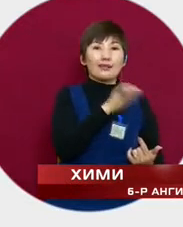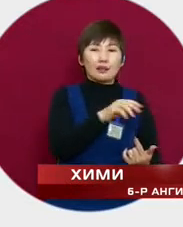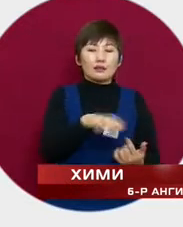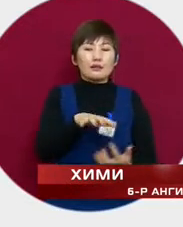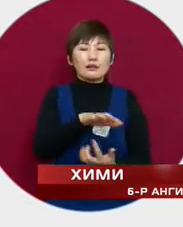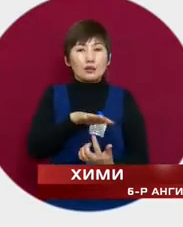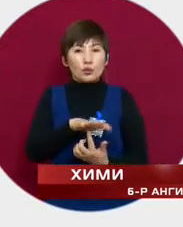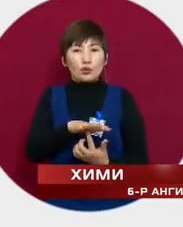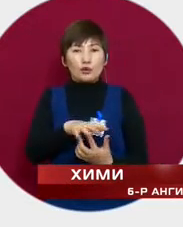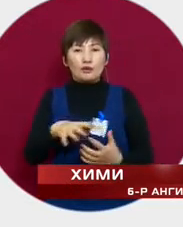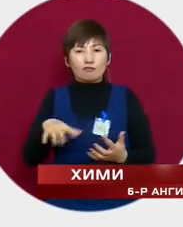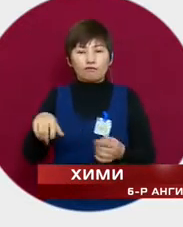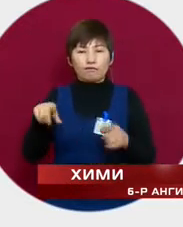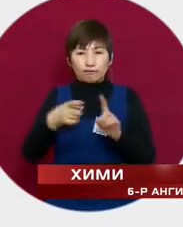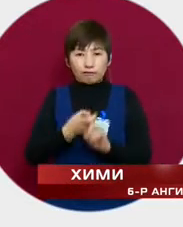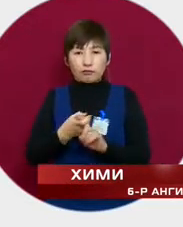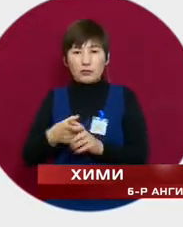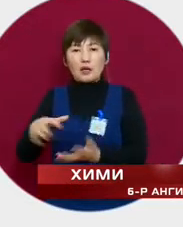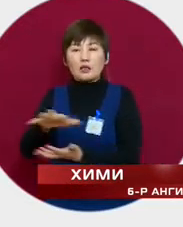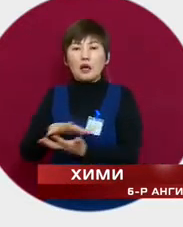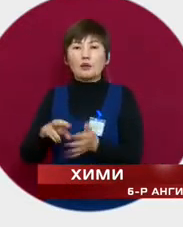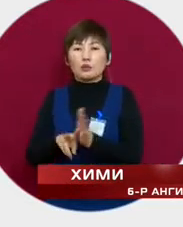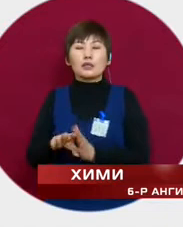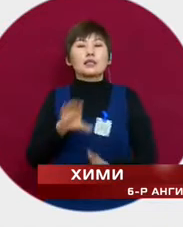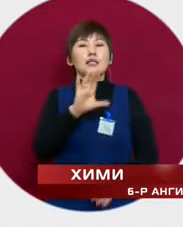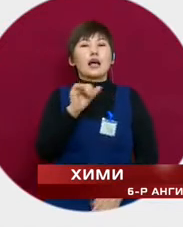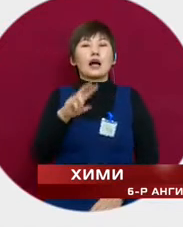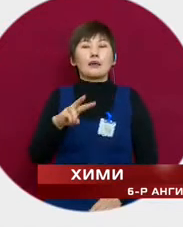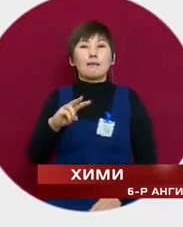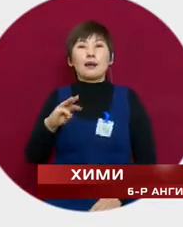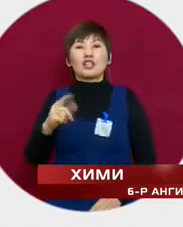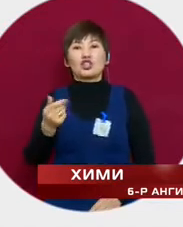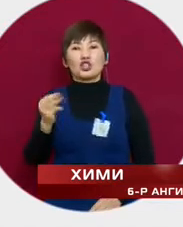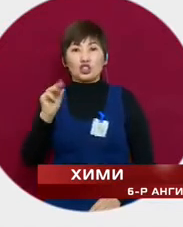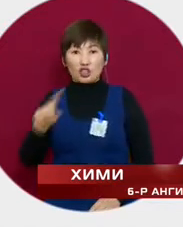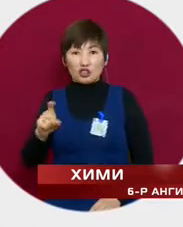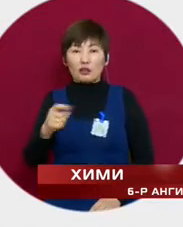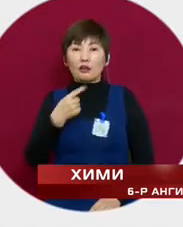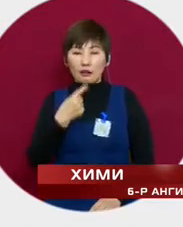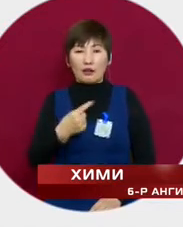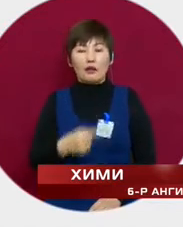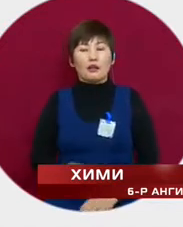үйлчлээд сармаг орчинтой болохыг сармагжих үзэгдэл гинэ.